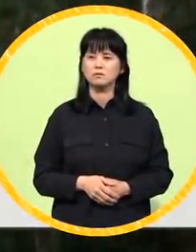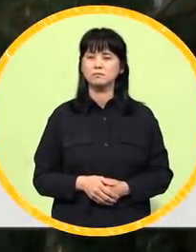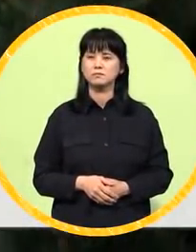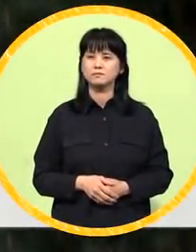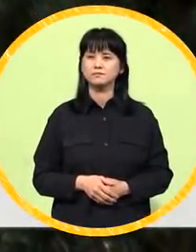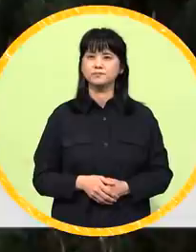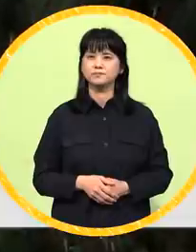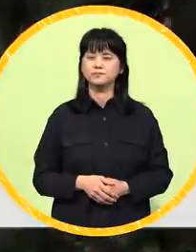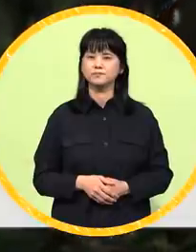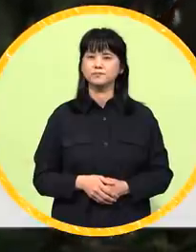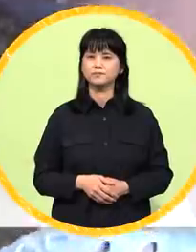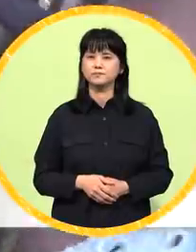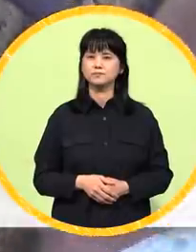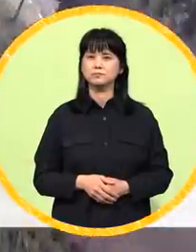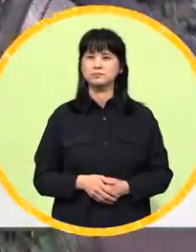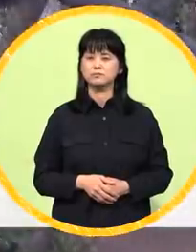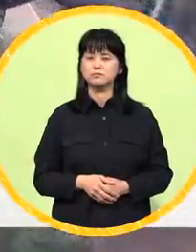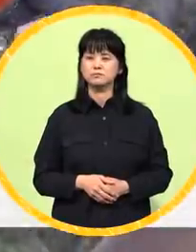goo